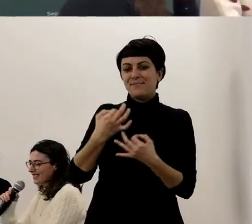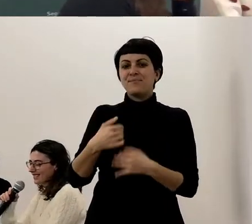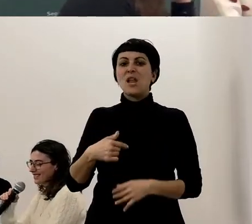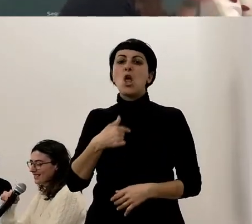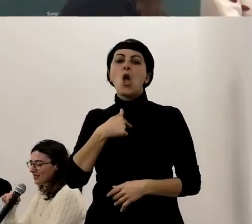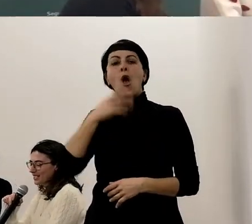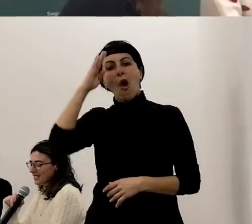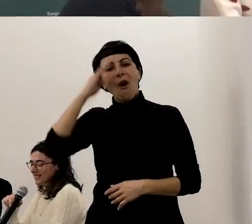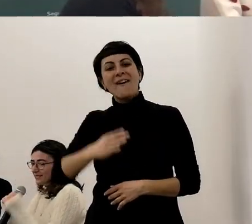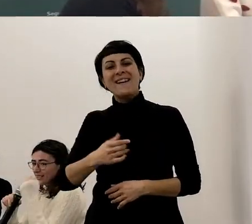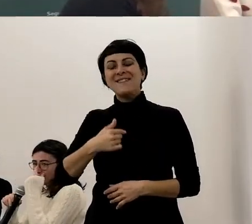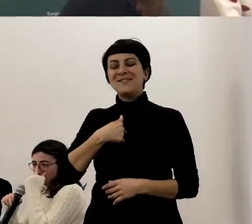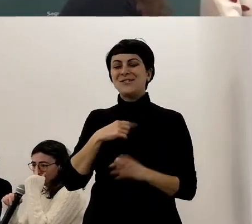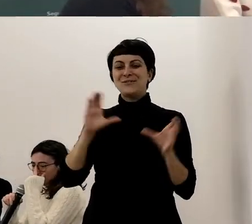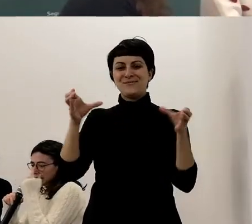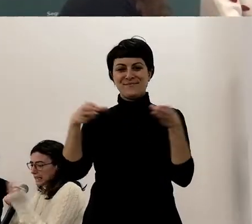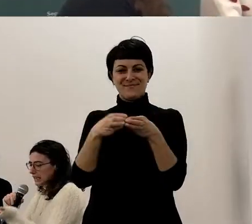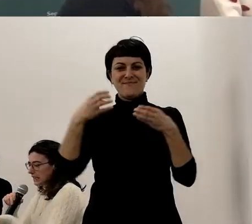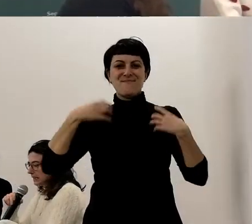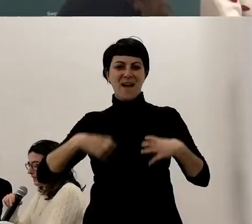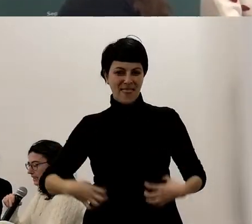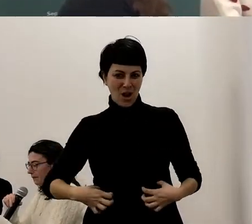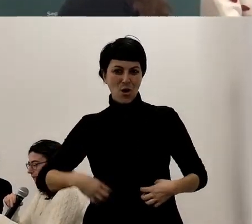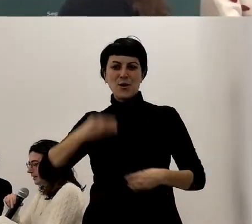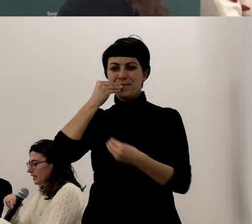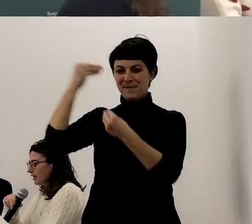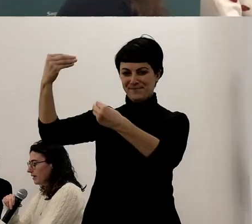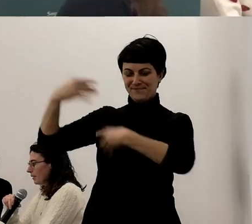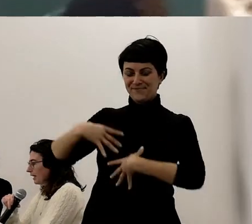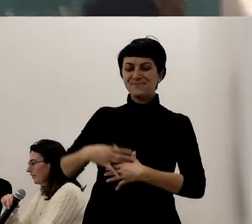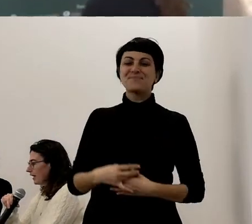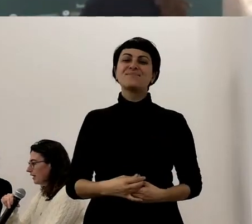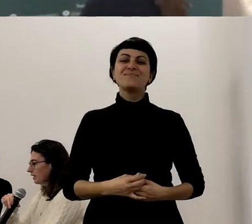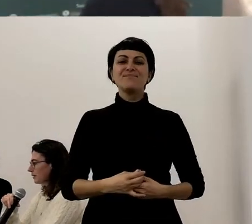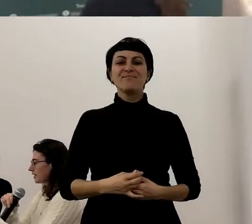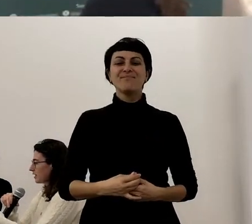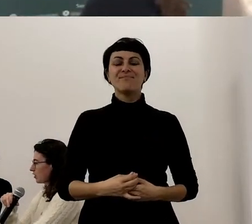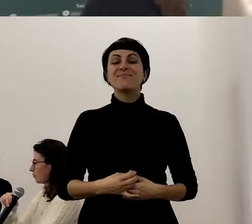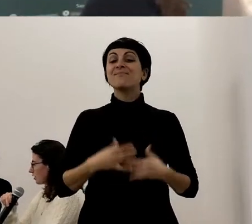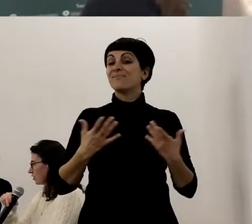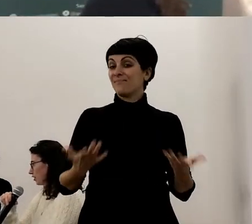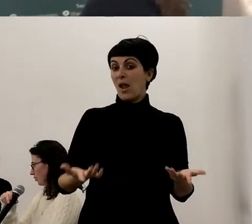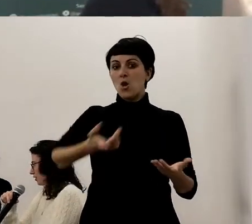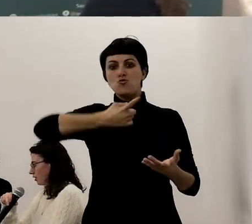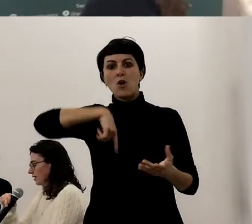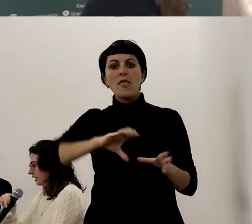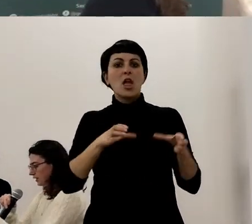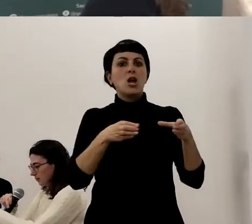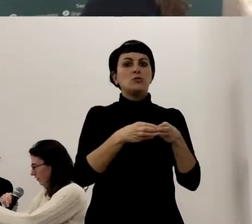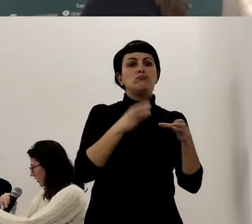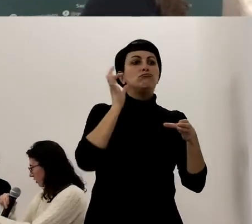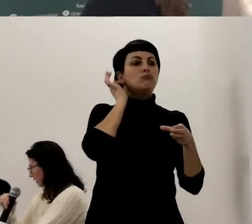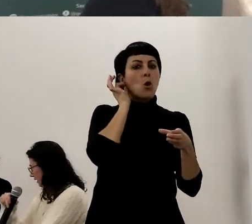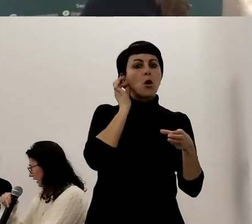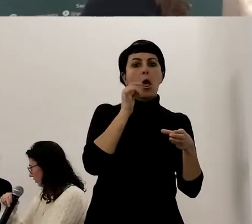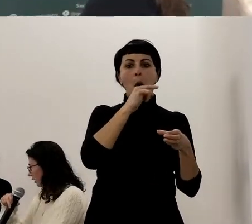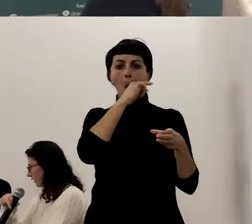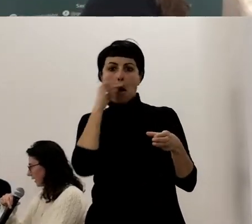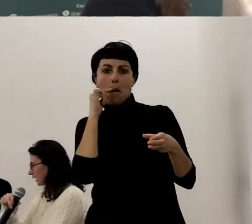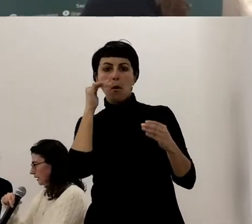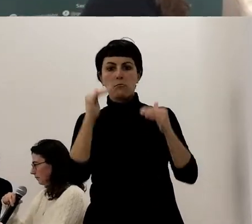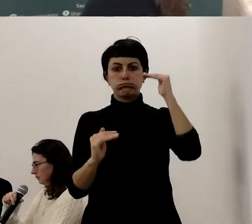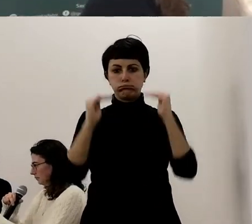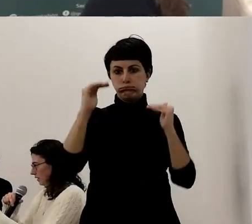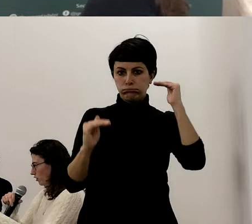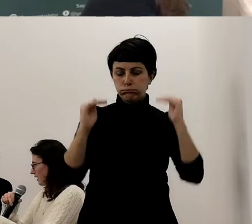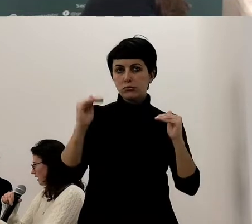representació de la colla gentil de Badalona i ara, pel que fa al tema de si són més dones o més homes, també feia una mica el càlcul i